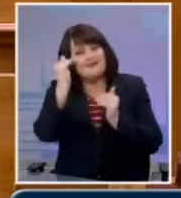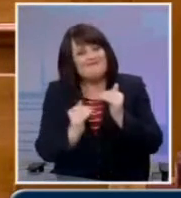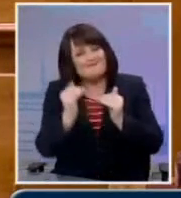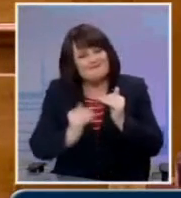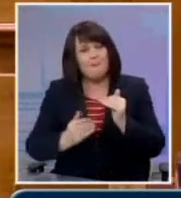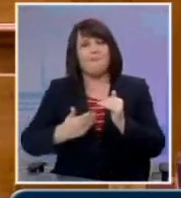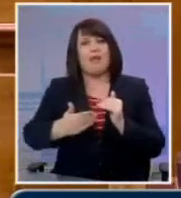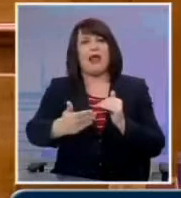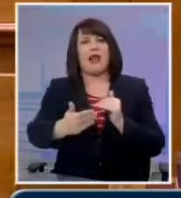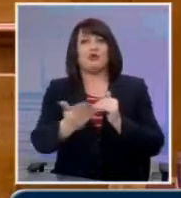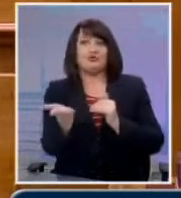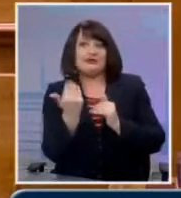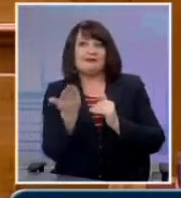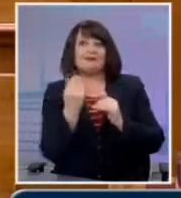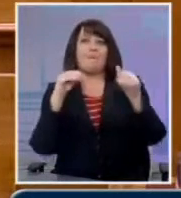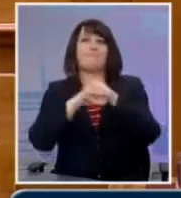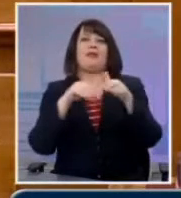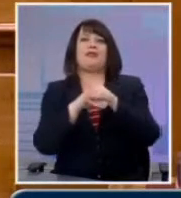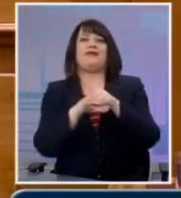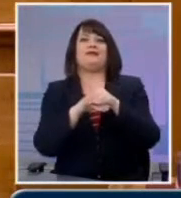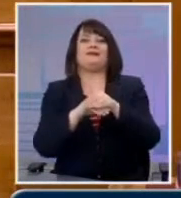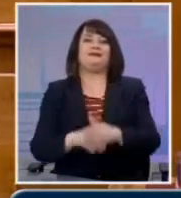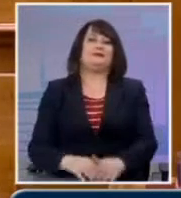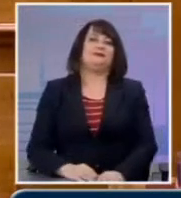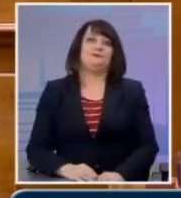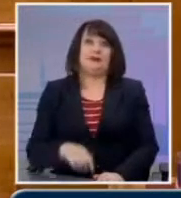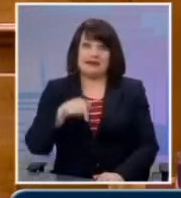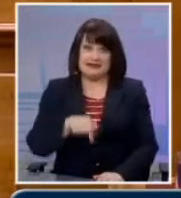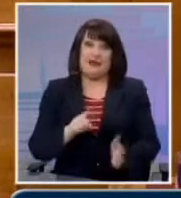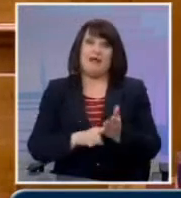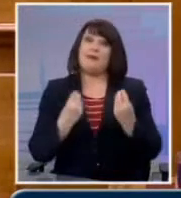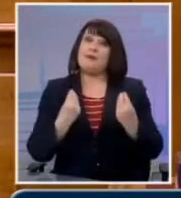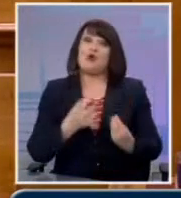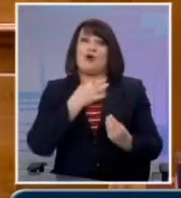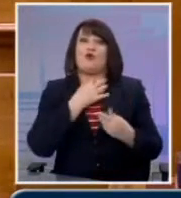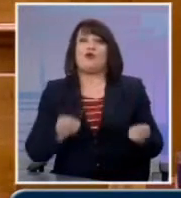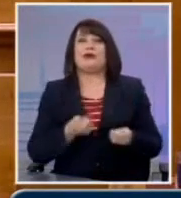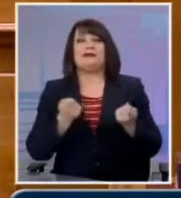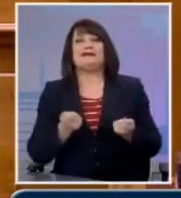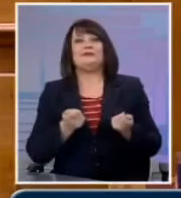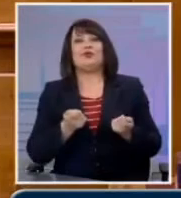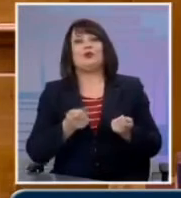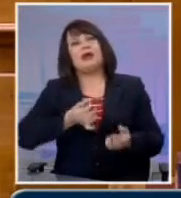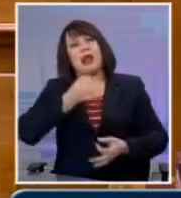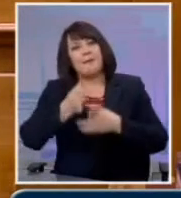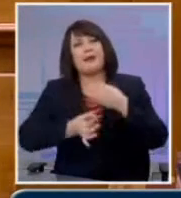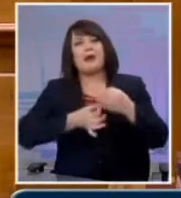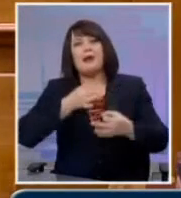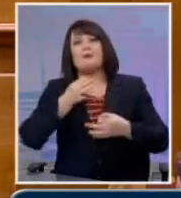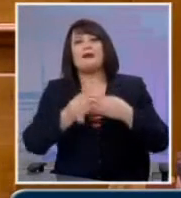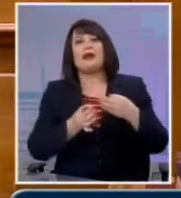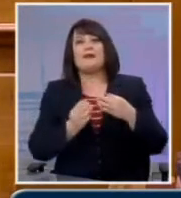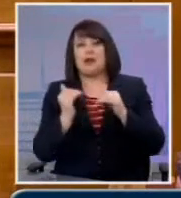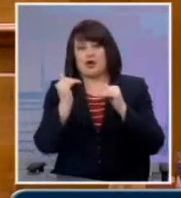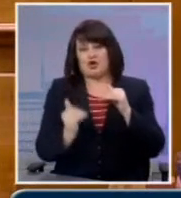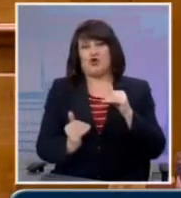να υπάρξουν επενδύσεις. Και θα ήταν πολύ χρησιμότερο σήμερα, αντί να αναφερόμαστε στην Νότια